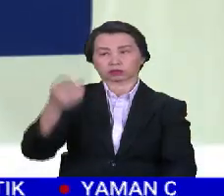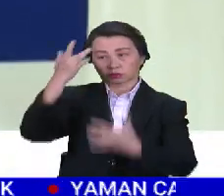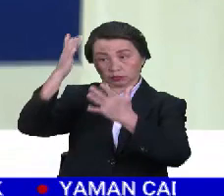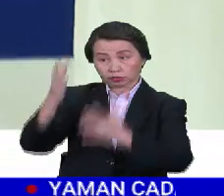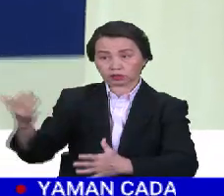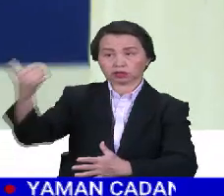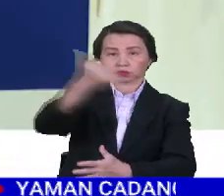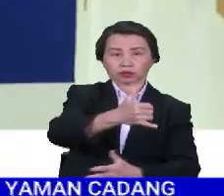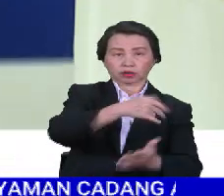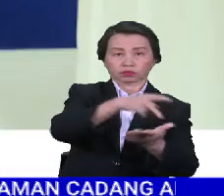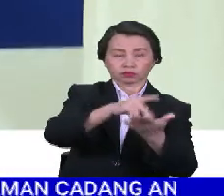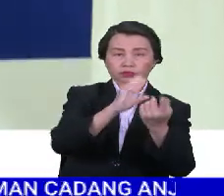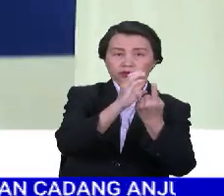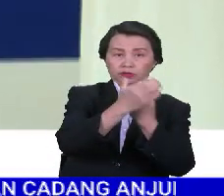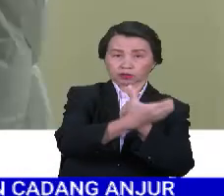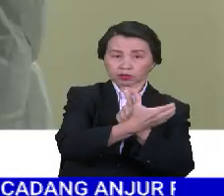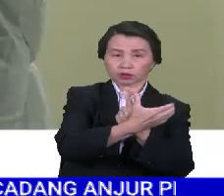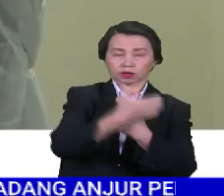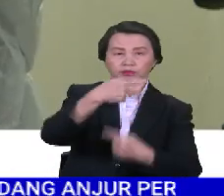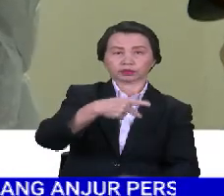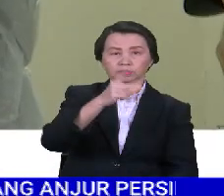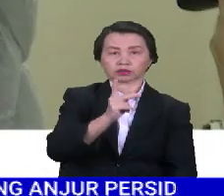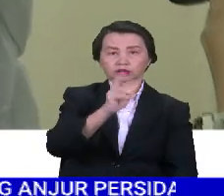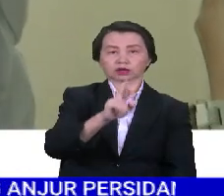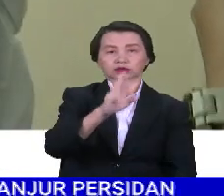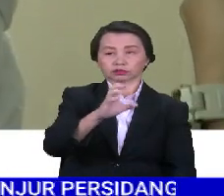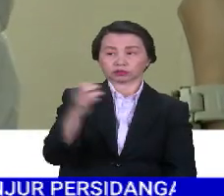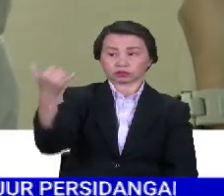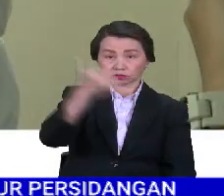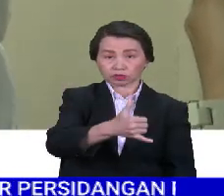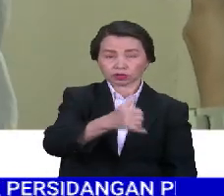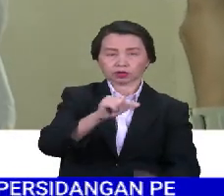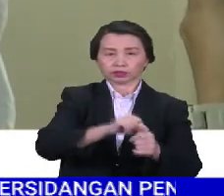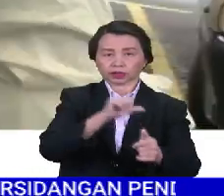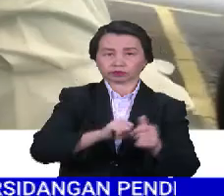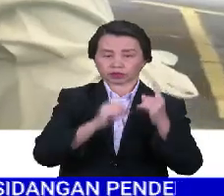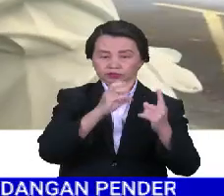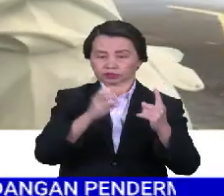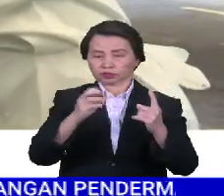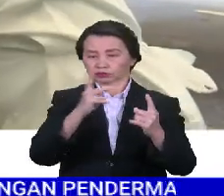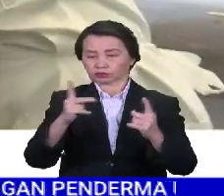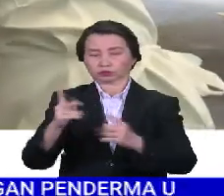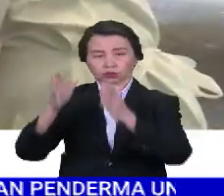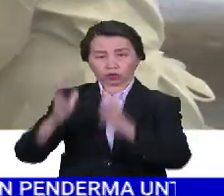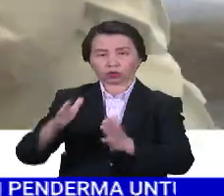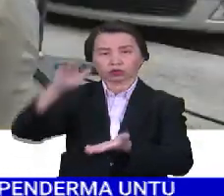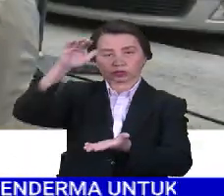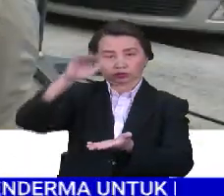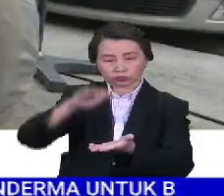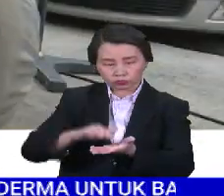ke pusat kuarantin dan rawatan COVID-19 PKRC bagi setiap 100,000 penduduk menurun